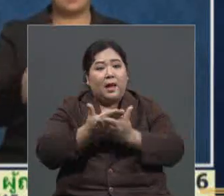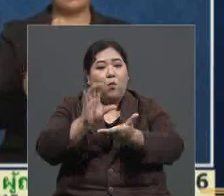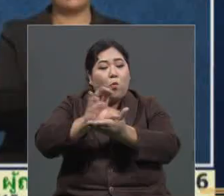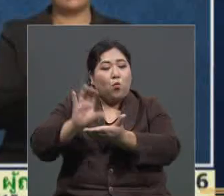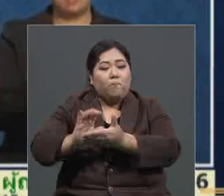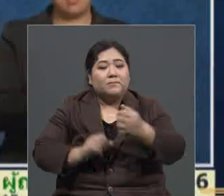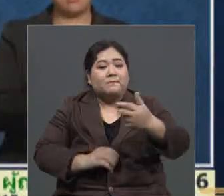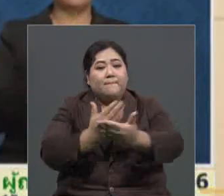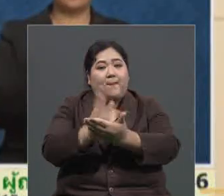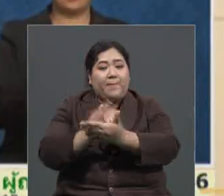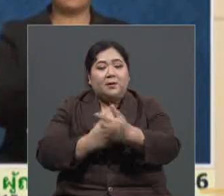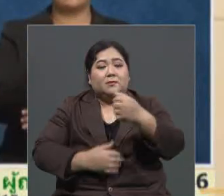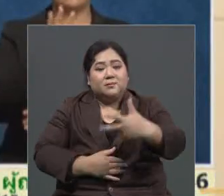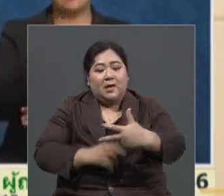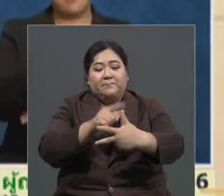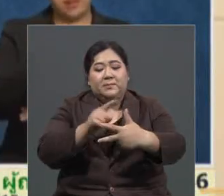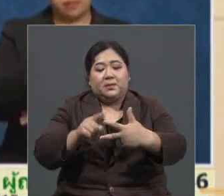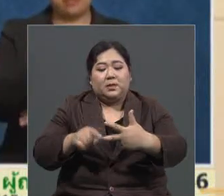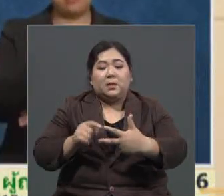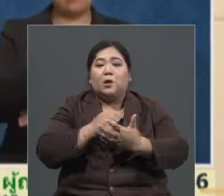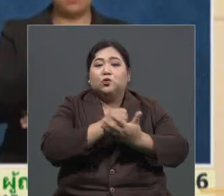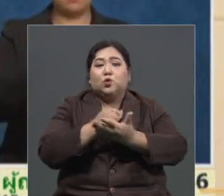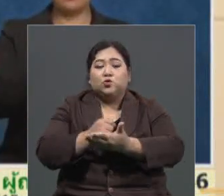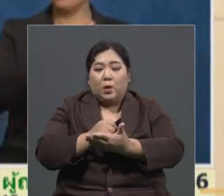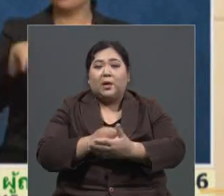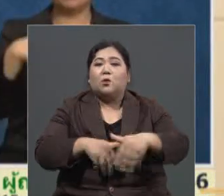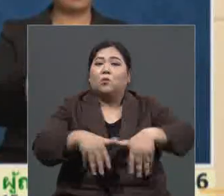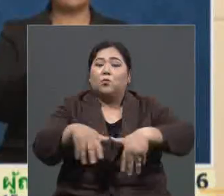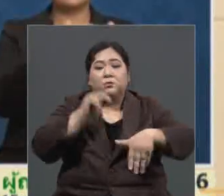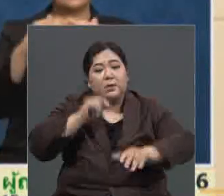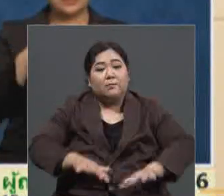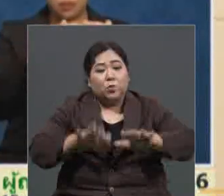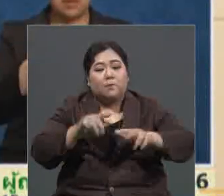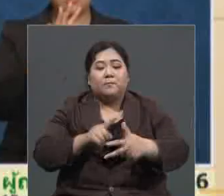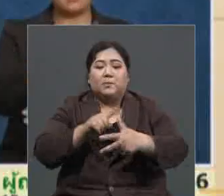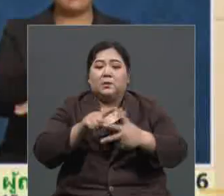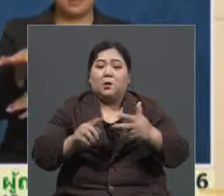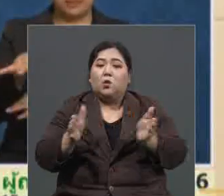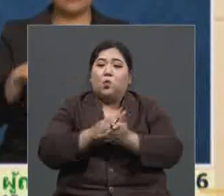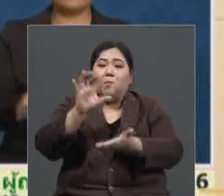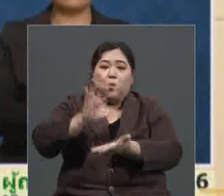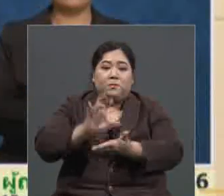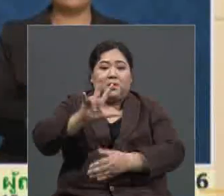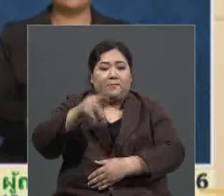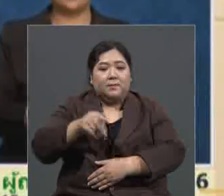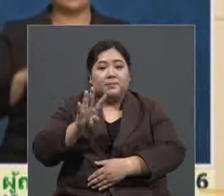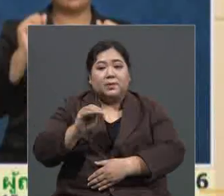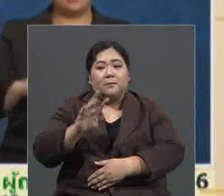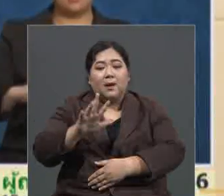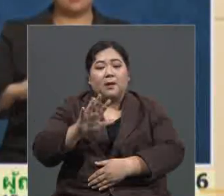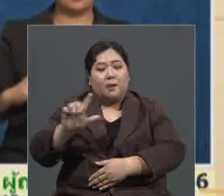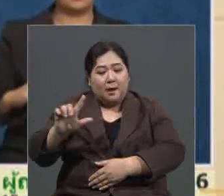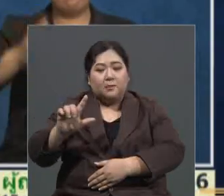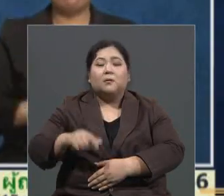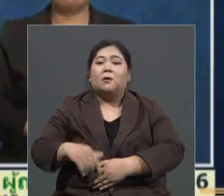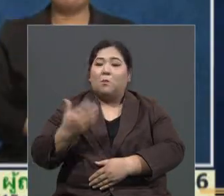การให้การชวยเหลือเยี่วยาผู้ประสบภัยก็คืองบประมาณ 3,045 ล้านบาทตามที่อารุม